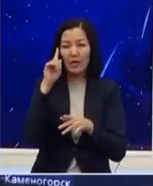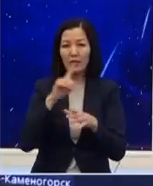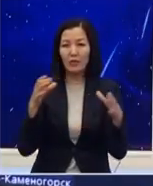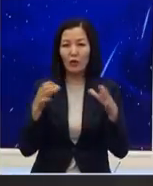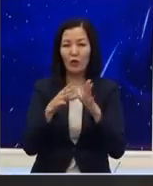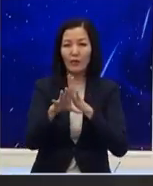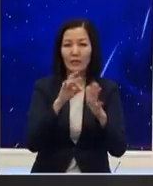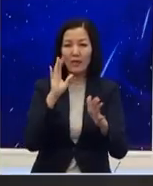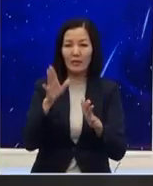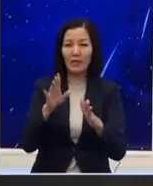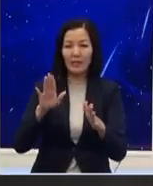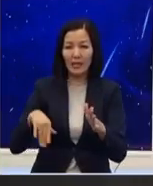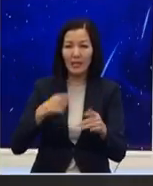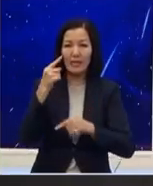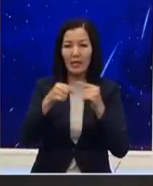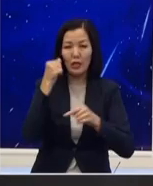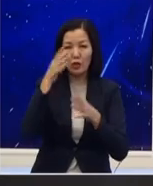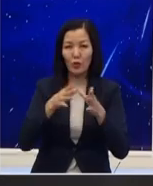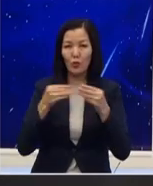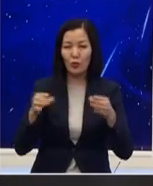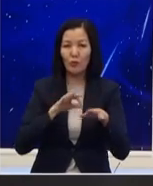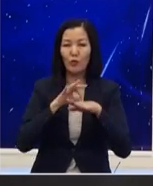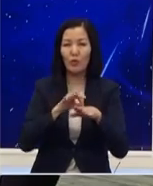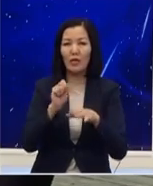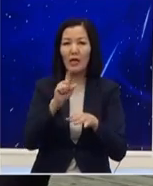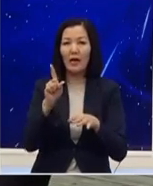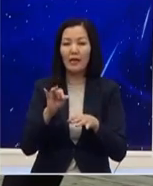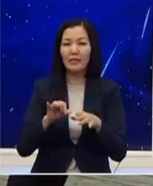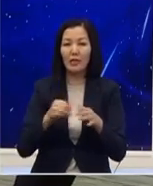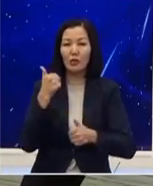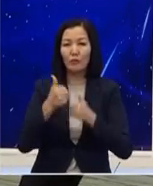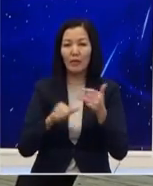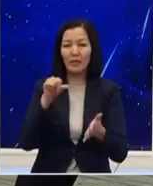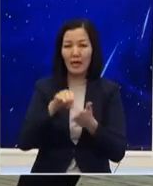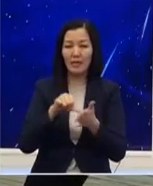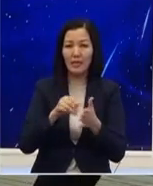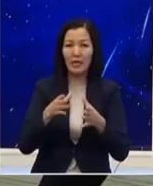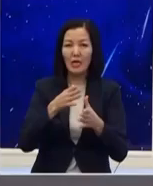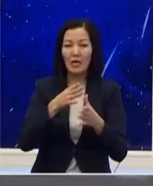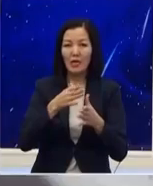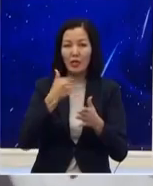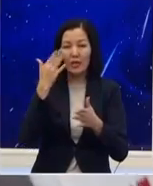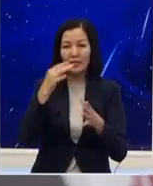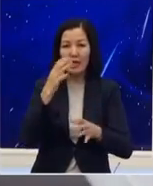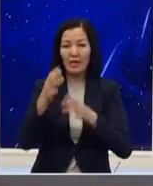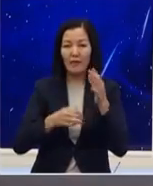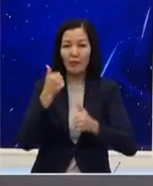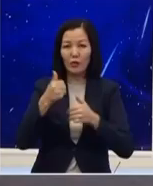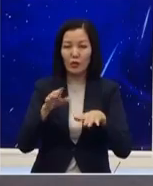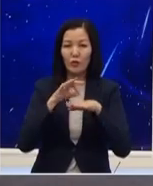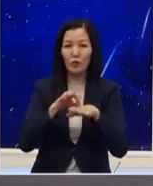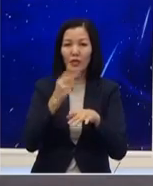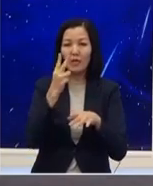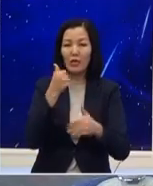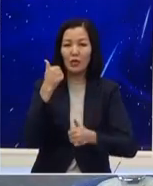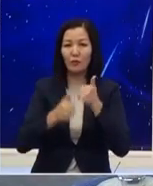құрамасына алынады. Артынша келер жылы көктемде өтетін Азия чемпионатында бақ сынайды. Ал жазда әлем біріншілігі ұйымдастырылады. Екі чемпионат